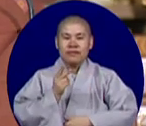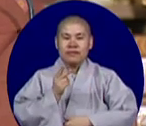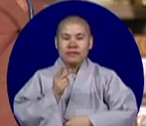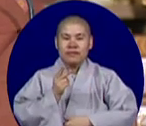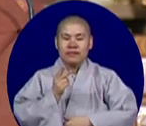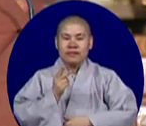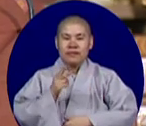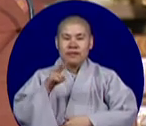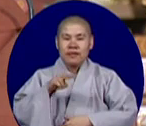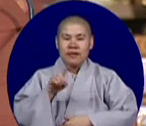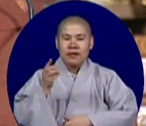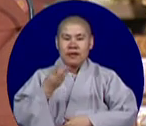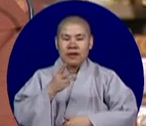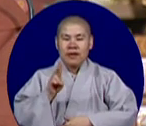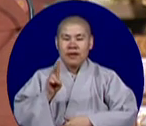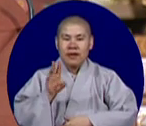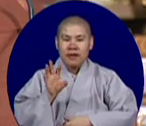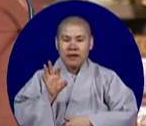사량,